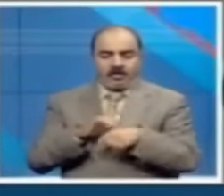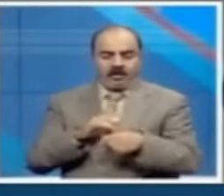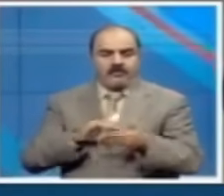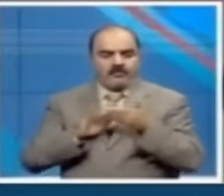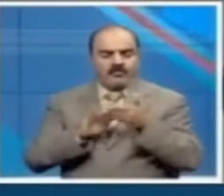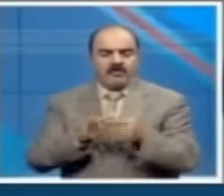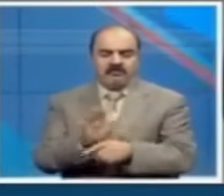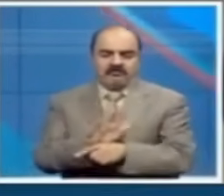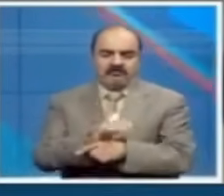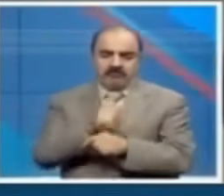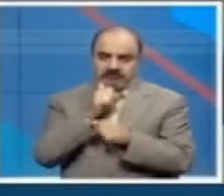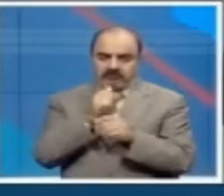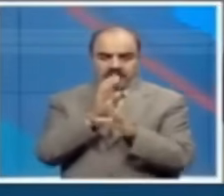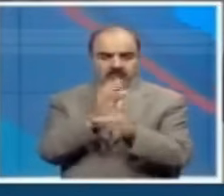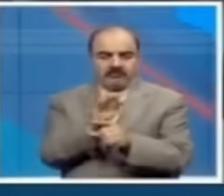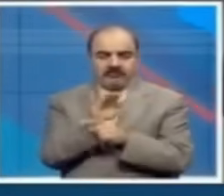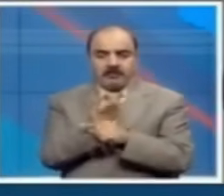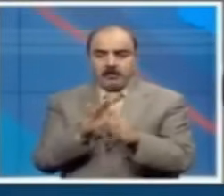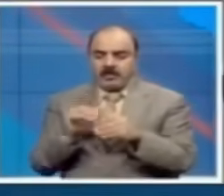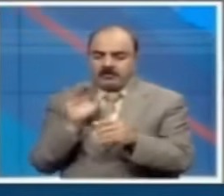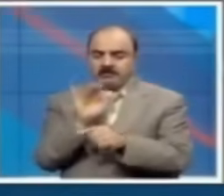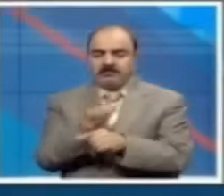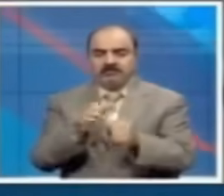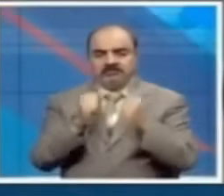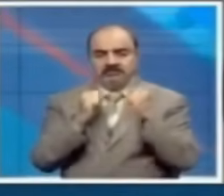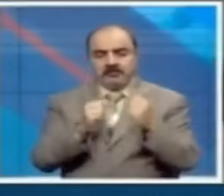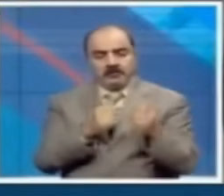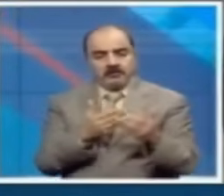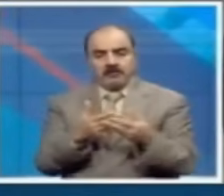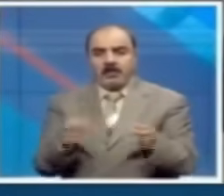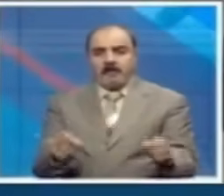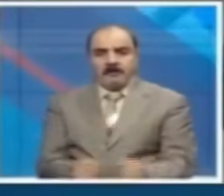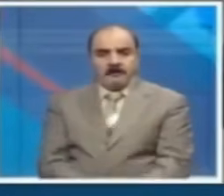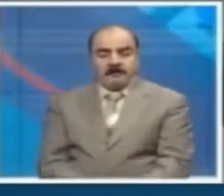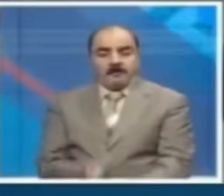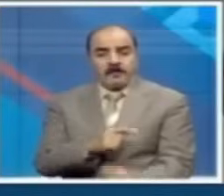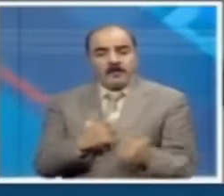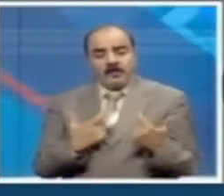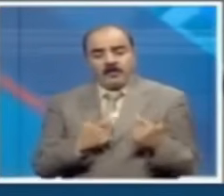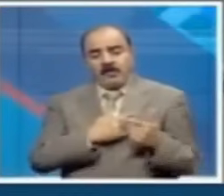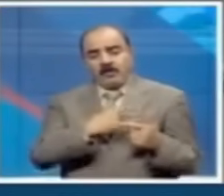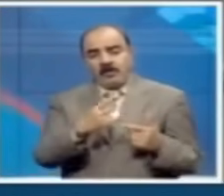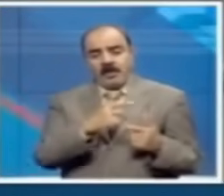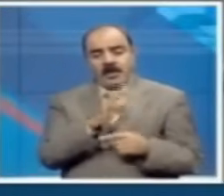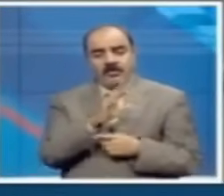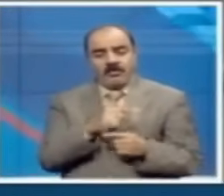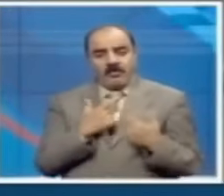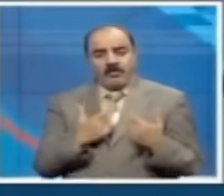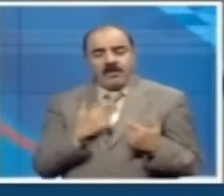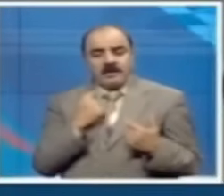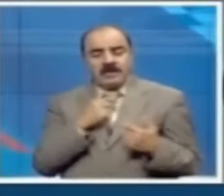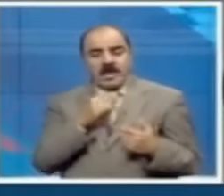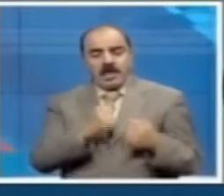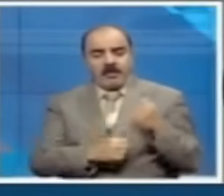غزة من رعاية فائقة. وأيضا فيما يتعلق بالعالقين هنا في شمال سيناء من أهالي غزة